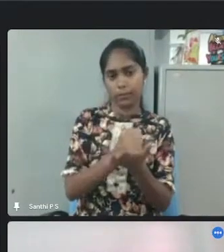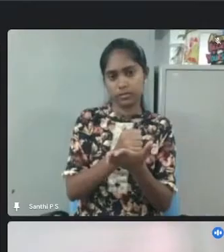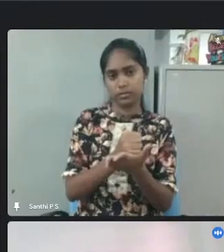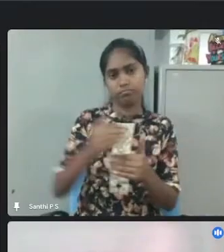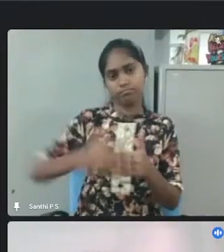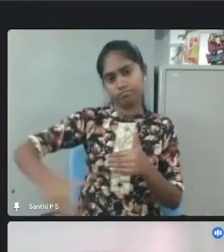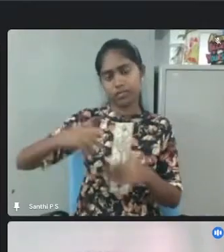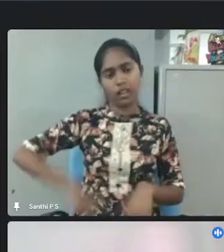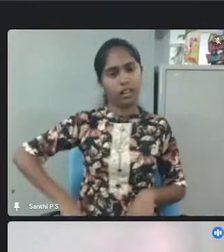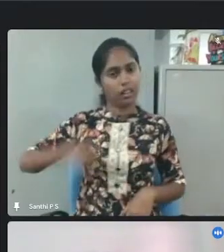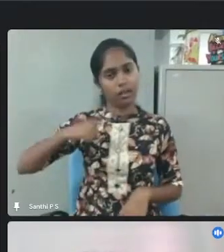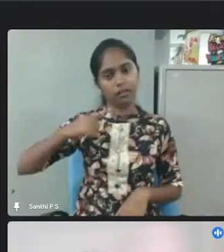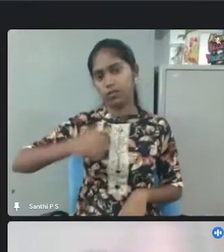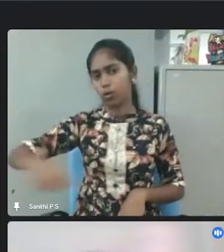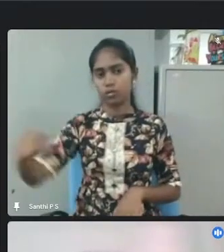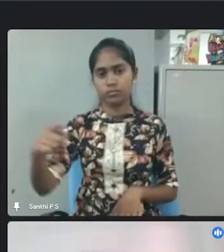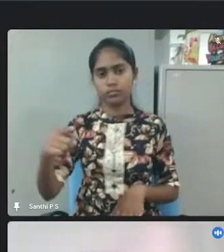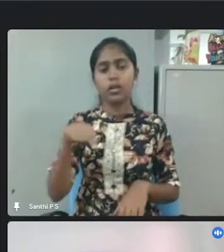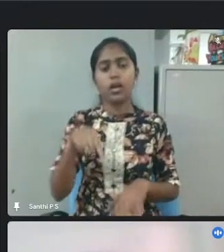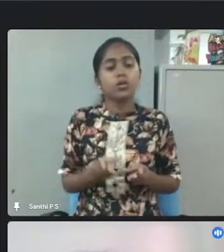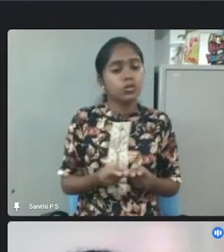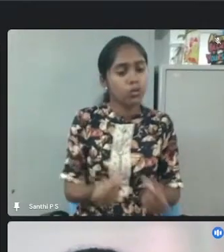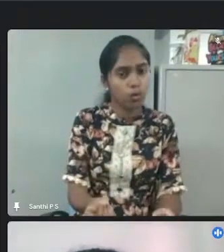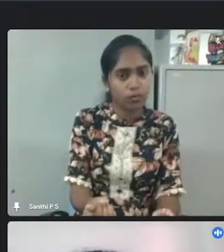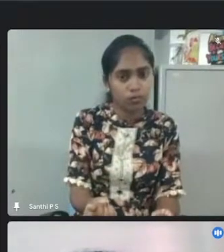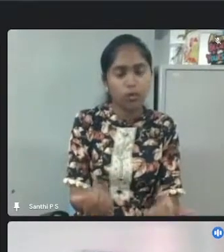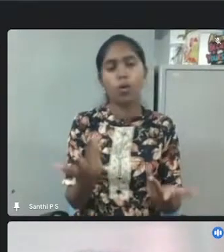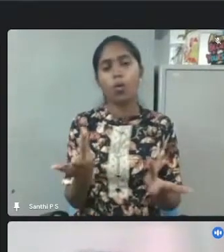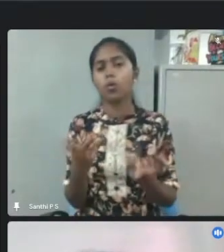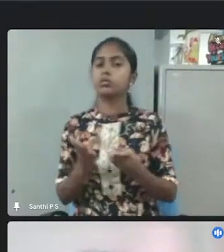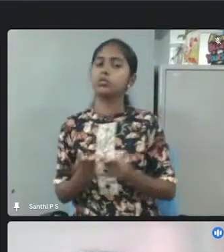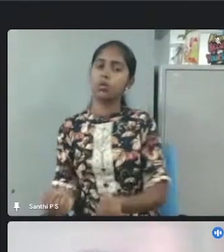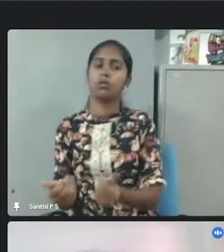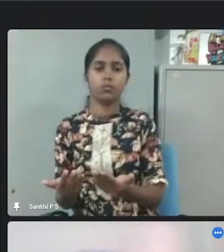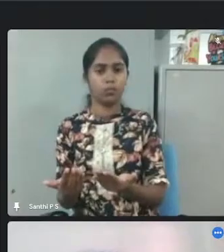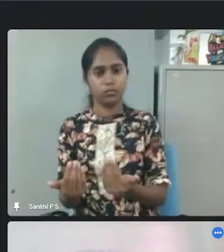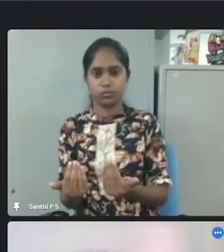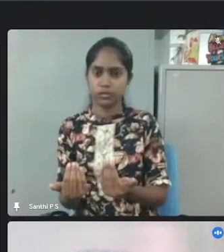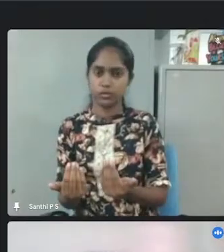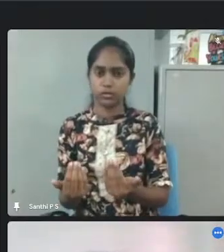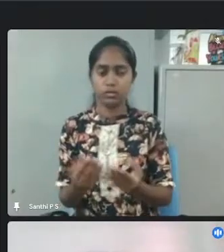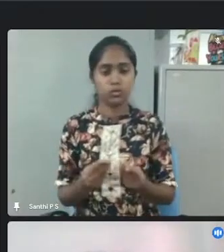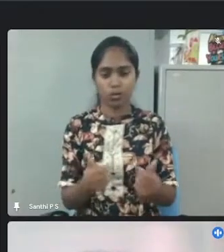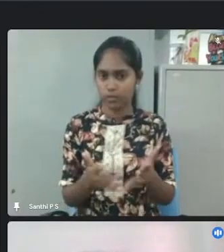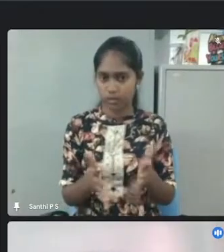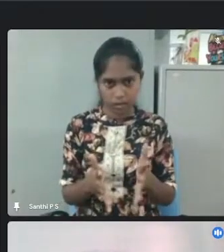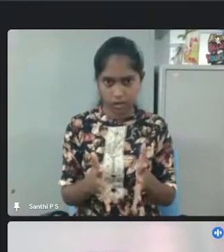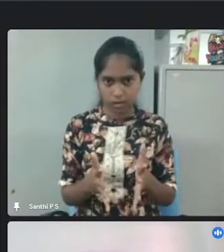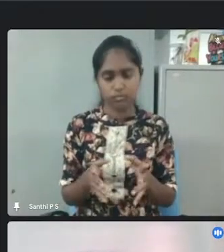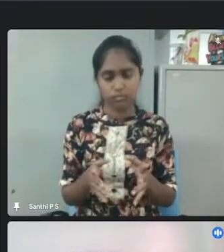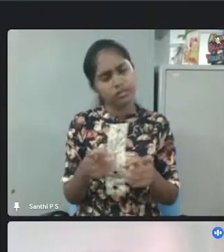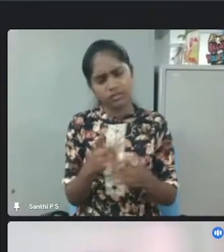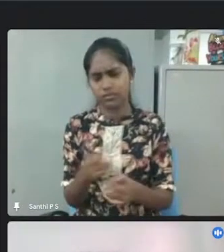വ്യത്യാസപ്പെടുകയോ ഭേദപ്പെടുകയോ കുറയുകയോ ഒന്നും ചെയ്യുന്നില്ല, കൂടുന്നുമില്ല. അങ്ങനെയുള്ള അവസ്ഥകൾ ഉണ്ടാകാം. അതിൽ